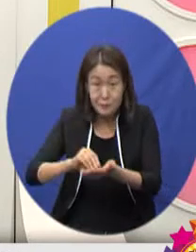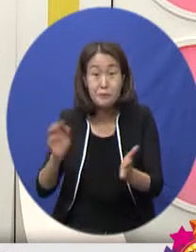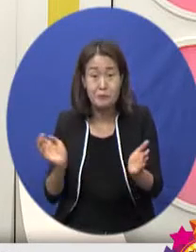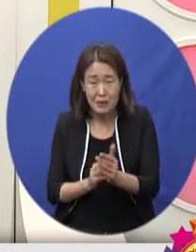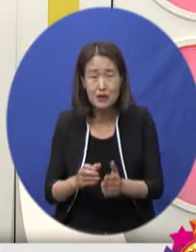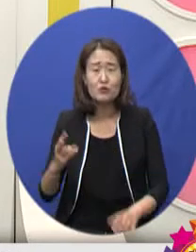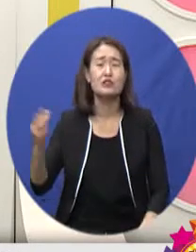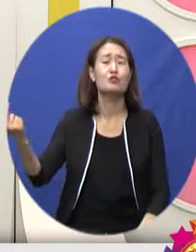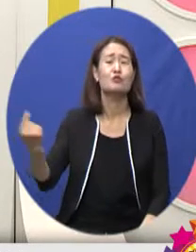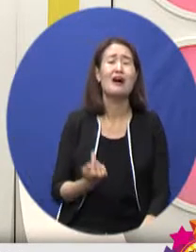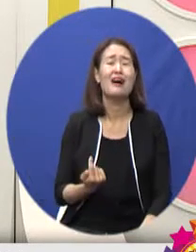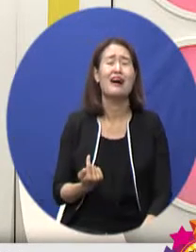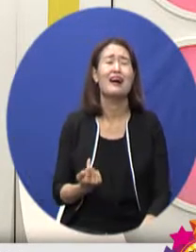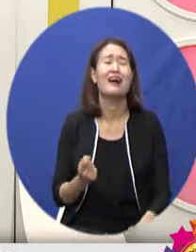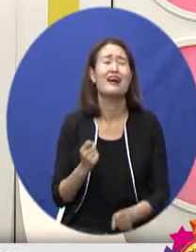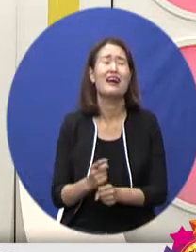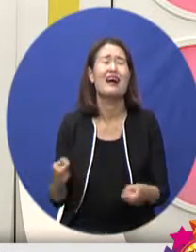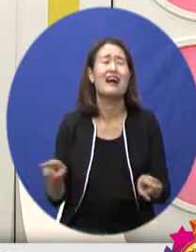또 와 있어요.